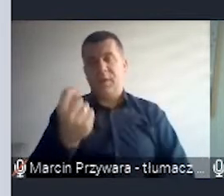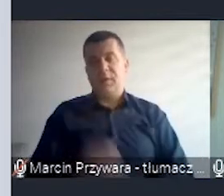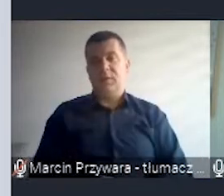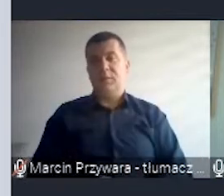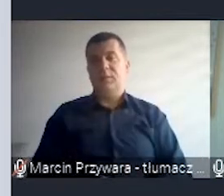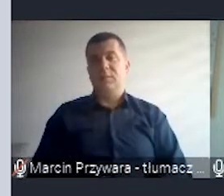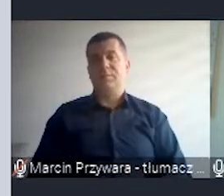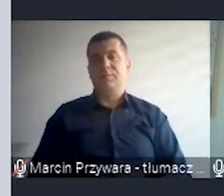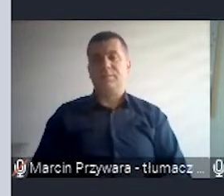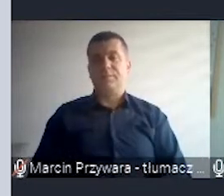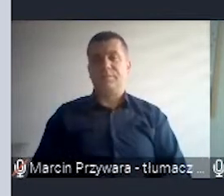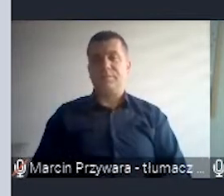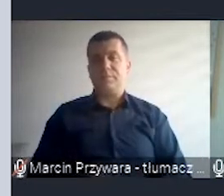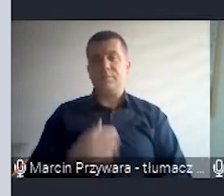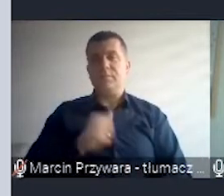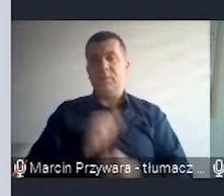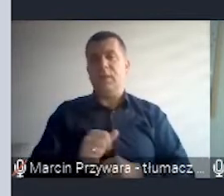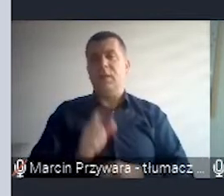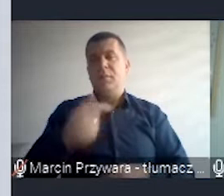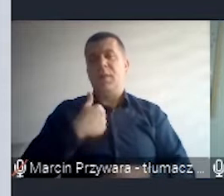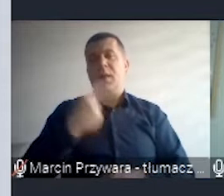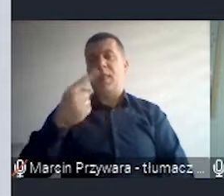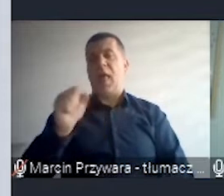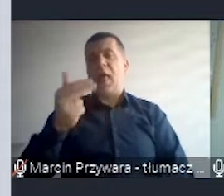co jesteśmy umówieni na definicję